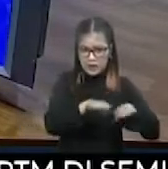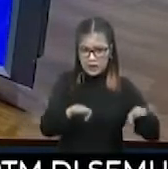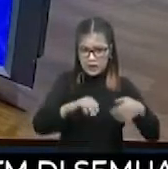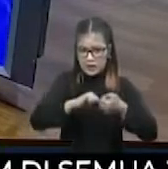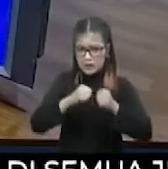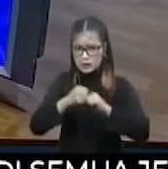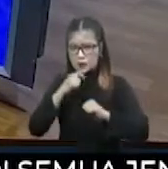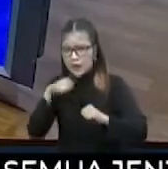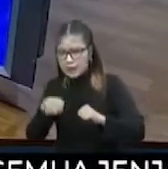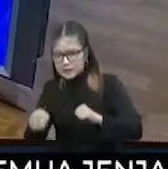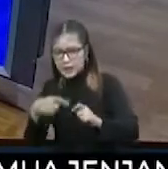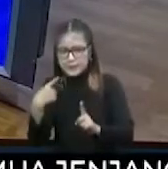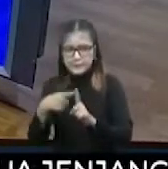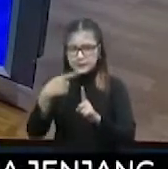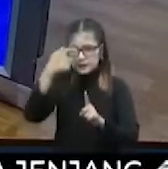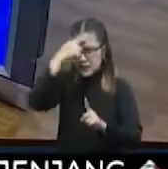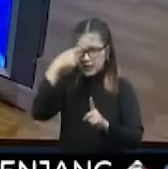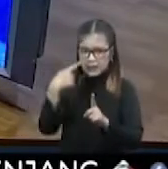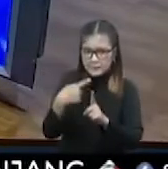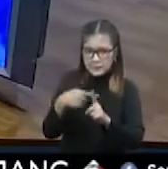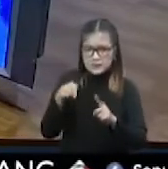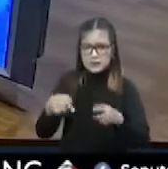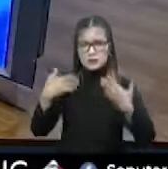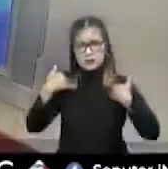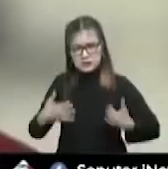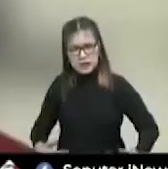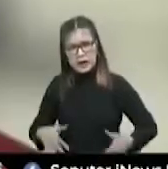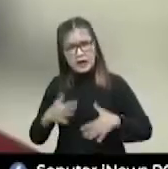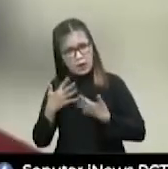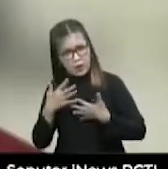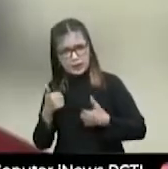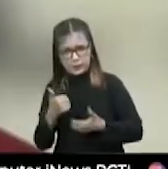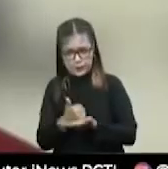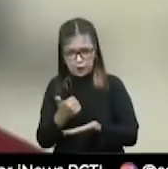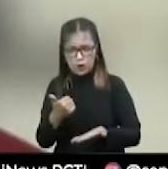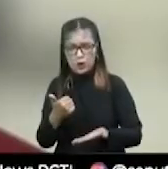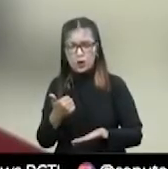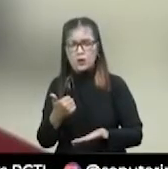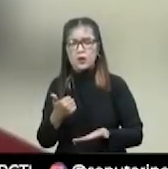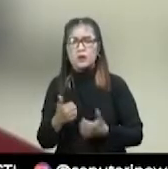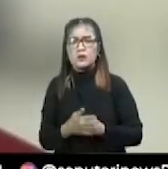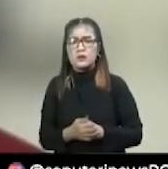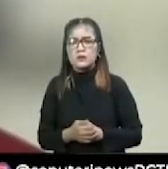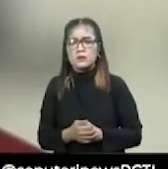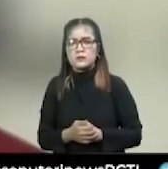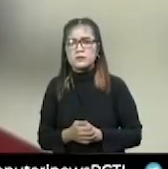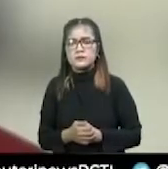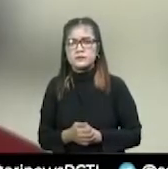lansia dengan komorbid, apakah angkanya kian mengkhawatirkan, Dok, kalau dilihat dari Rumah Sakit Persahabatan? Ya, kalau kita